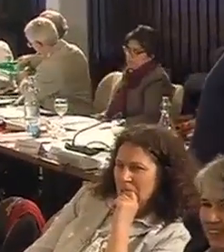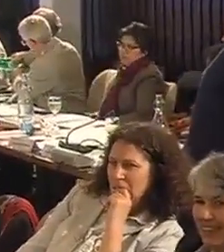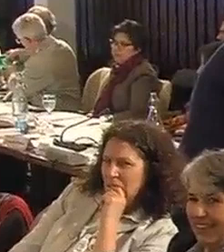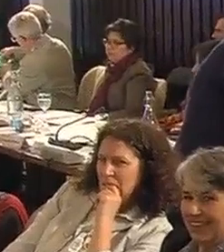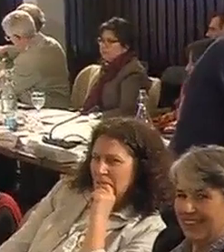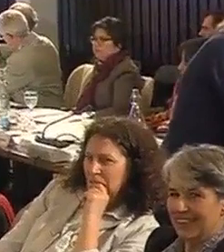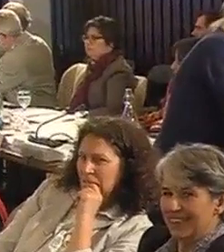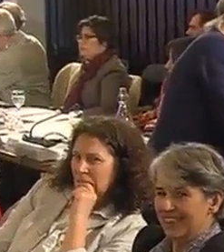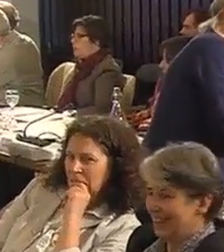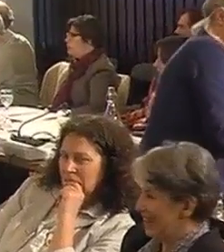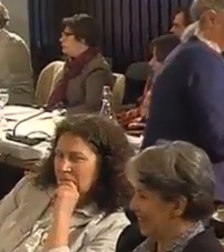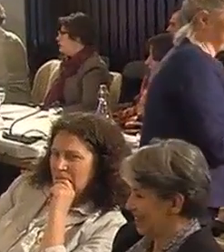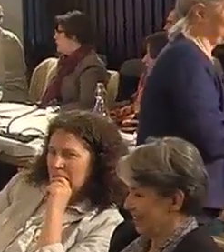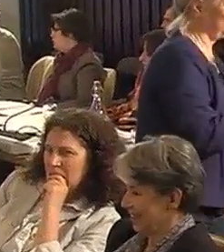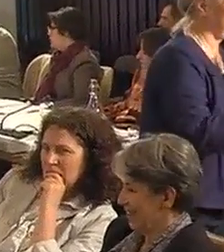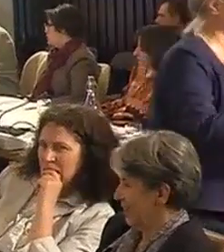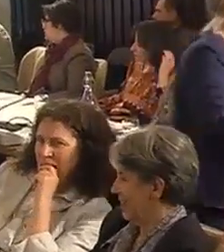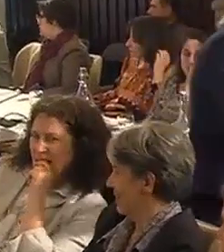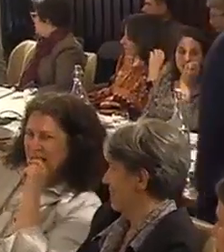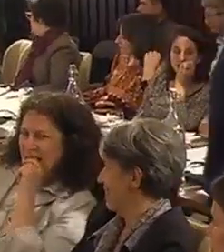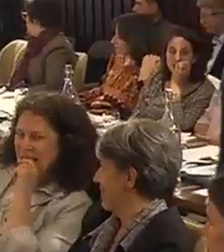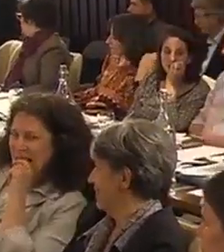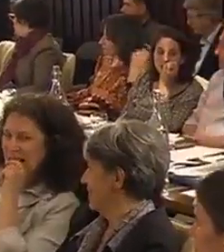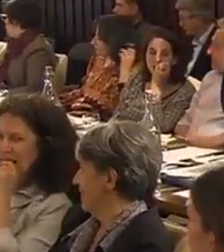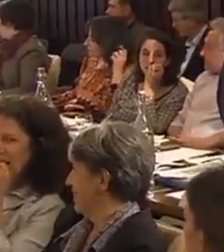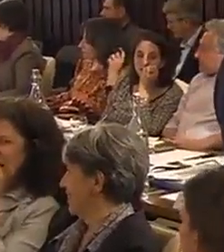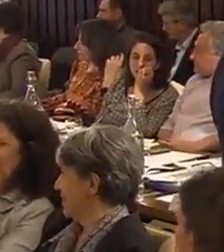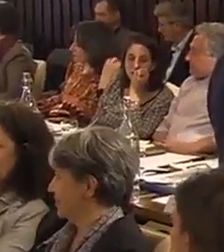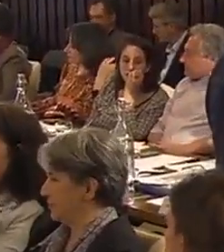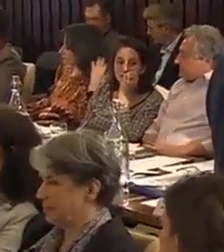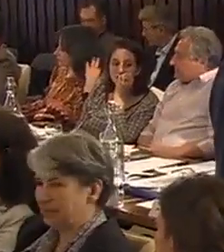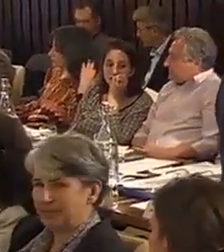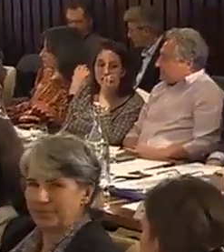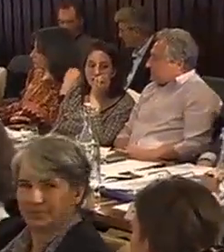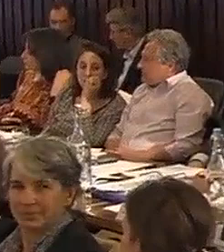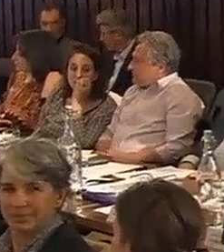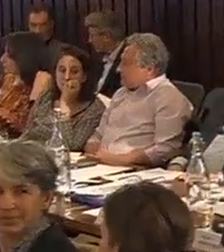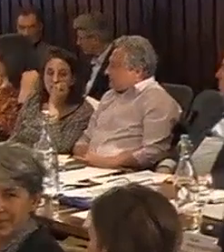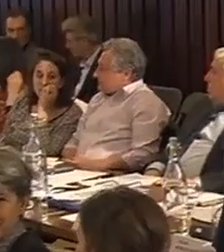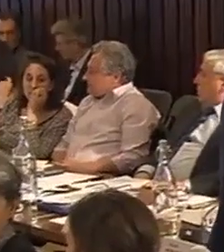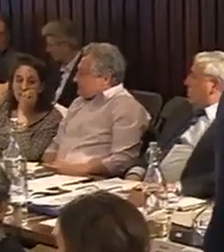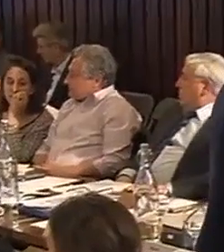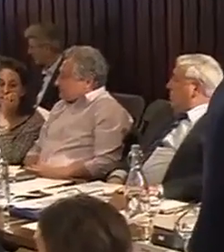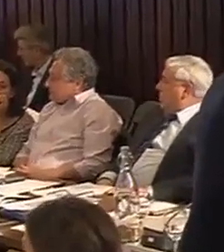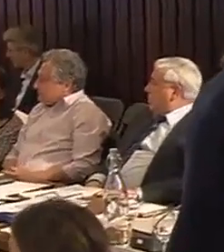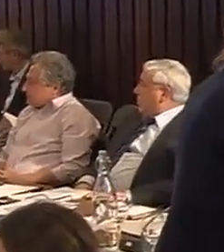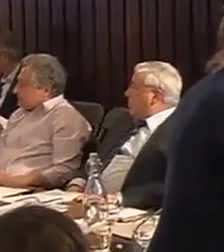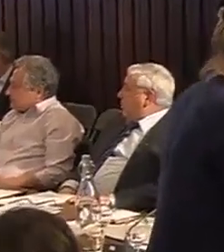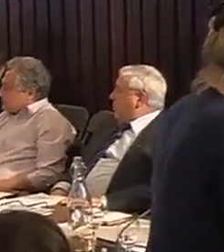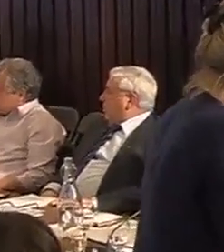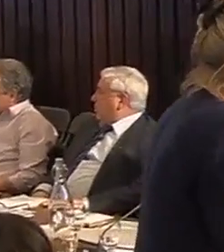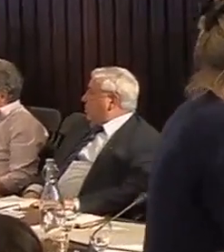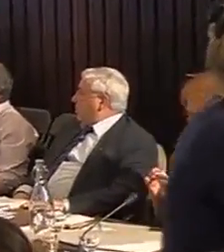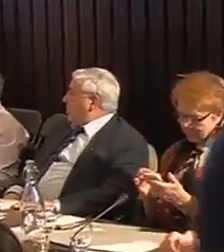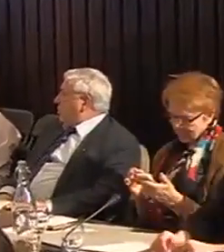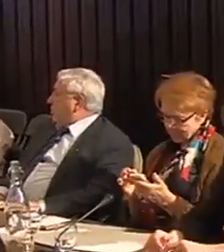dans le le maigre de la délibération il est proposé les deux choix 27 ou 23 dans le dans le gras il n'est proposé que 23